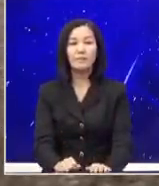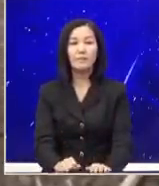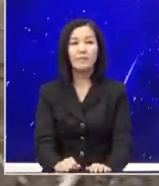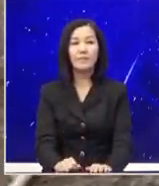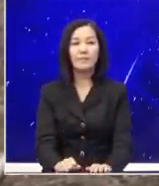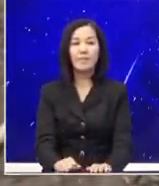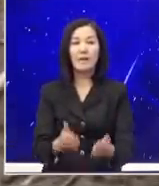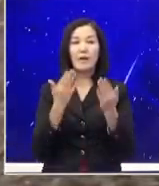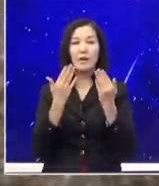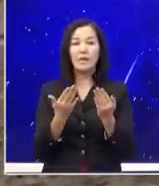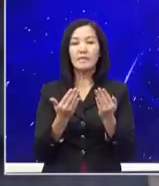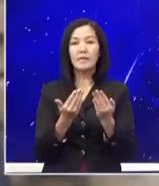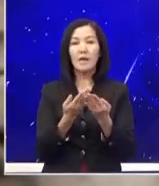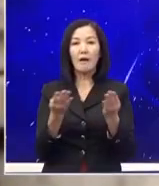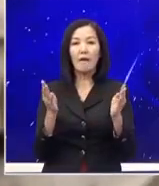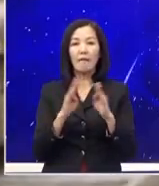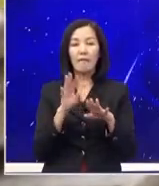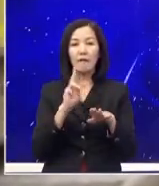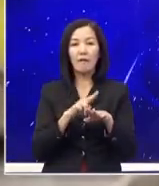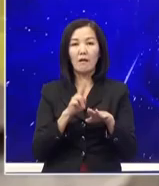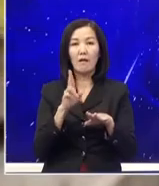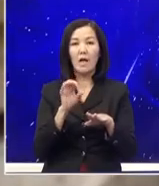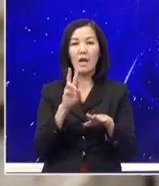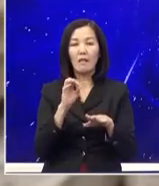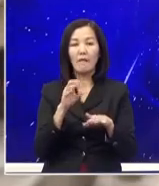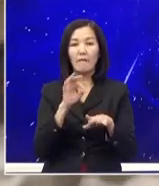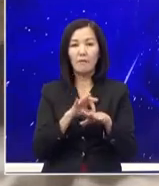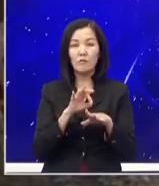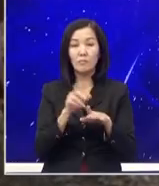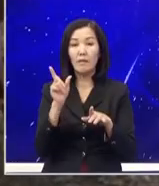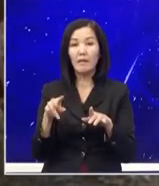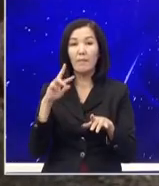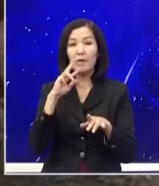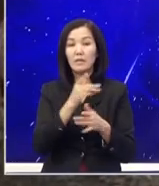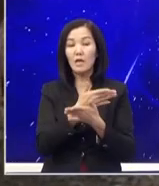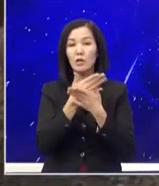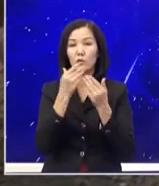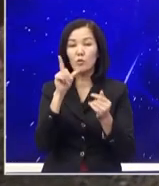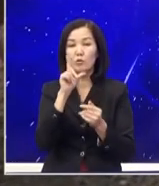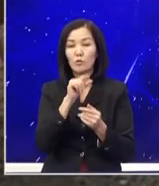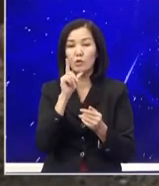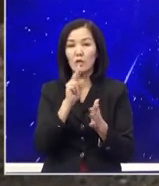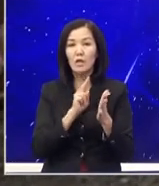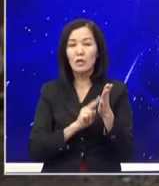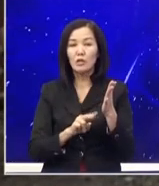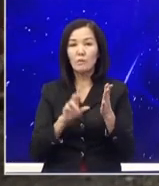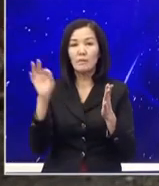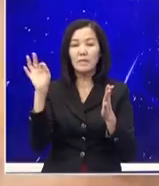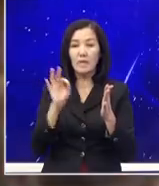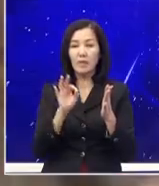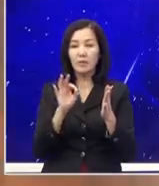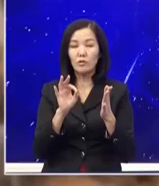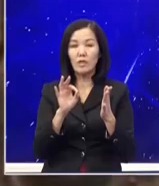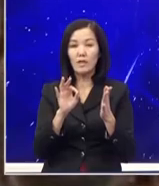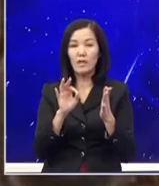Жұртшылықты коронавируспен қатар кеп алаңдатқан құс тұмауының адамға зияны жоқ. Десек те, құс етін 70 градуста қайнатып, жұмыртқасын